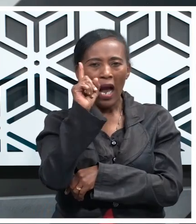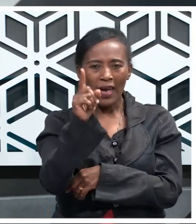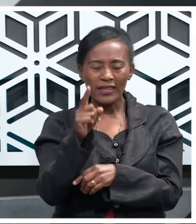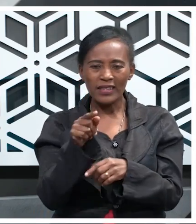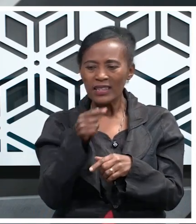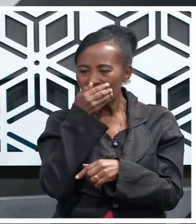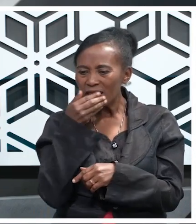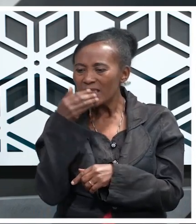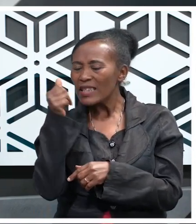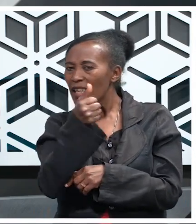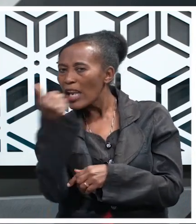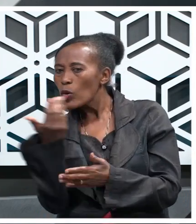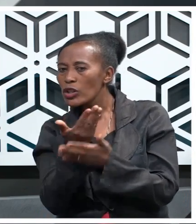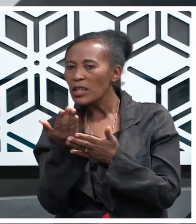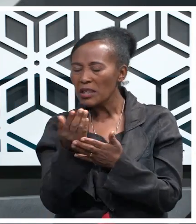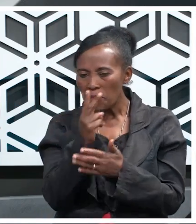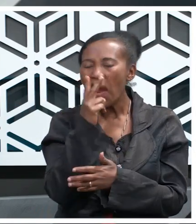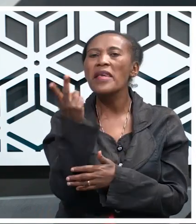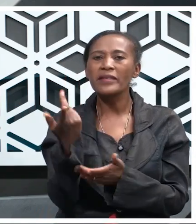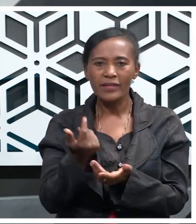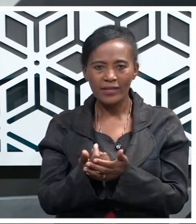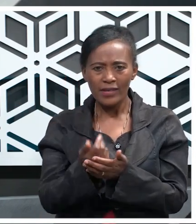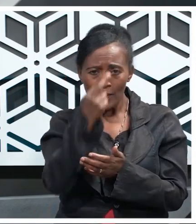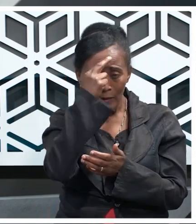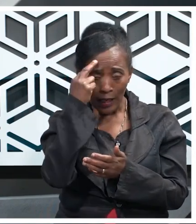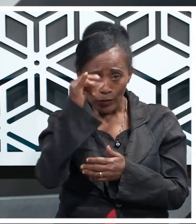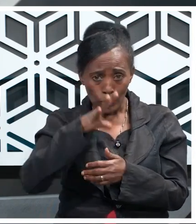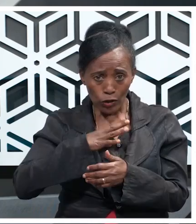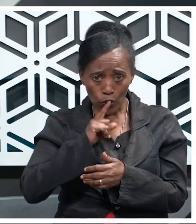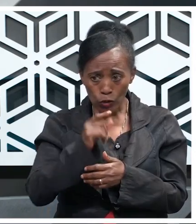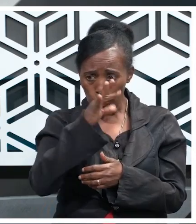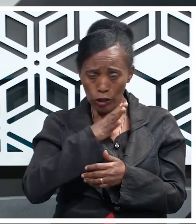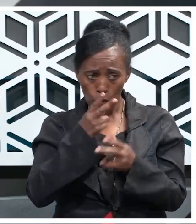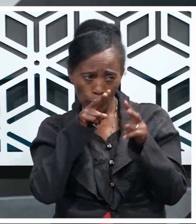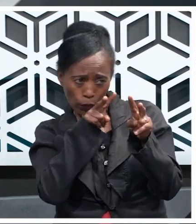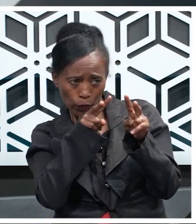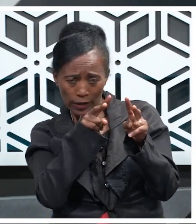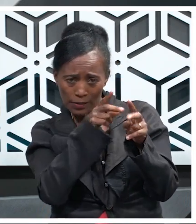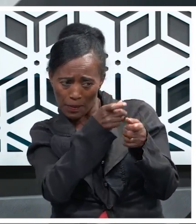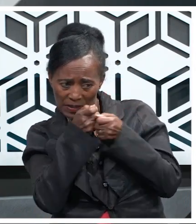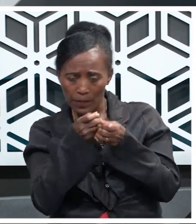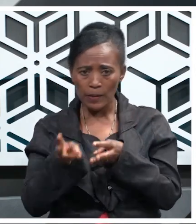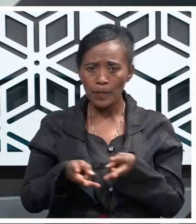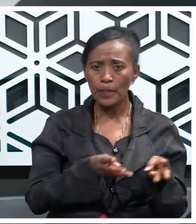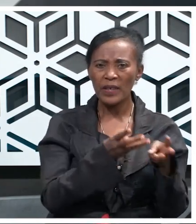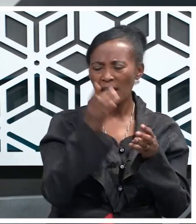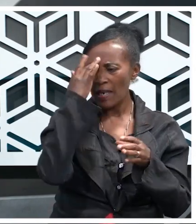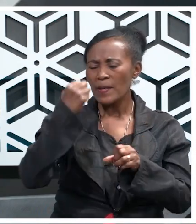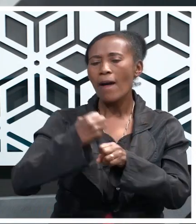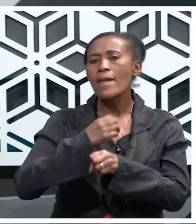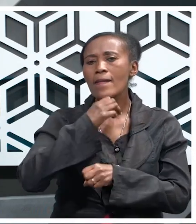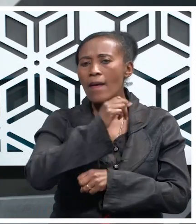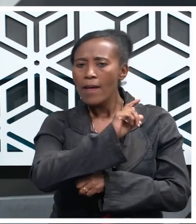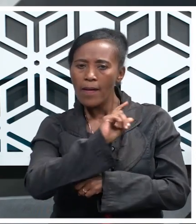አይ እኔ ከዚህ ይልቅ ሌሎች ነገሮችን ባይስ ምክንያቱም የሰዎችን ትኩረት በምስብበት መንገድ